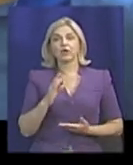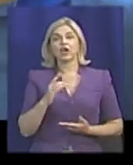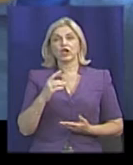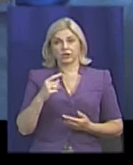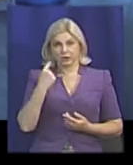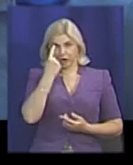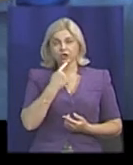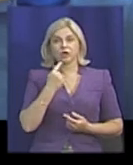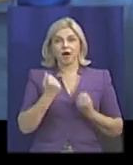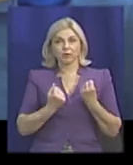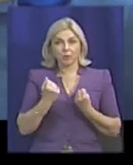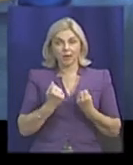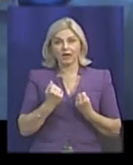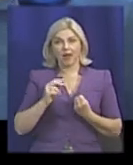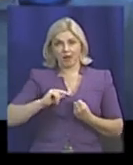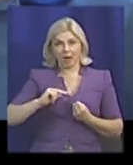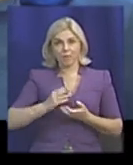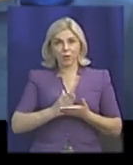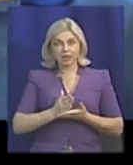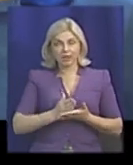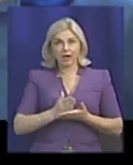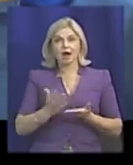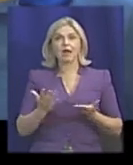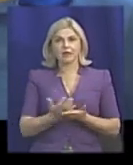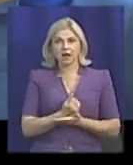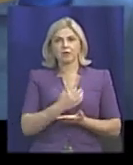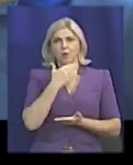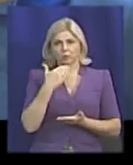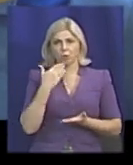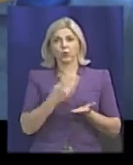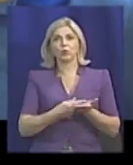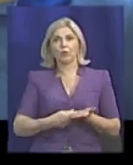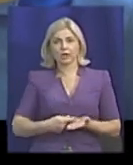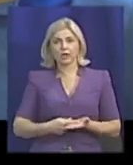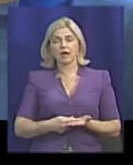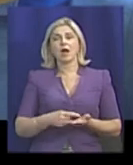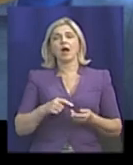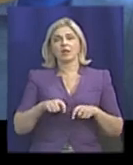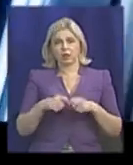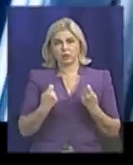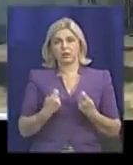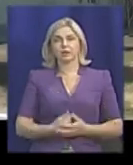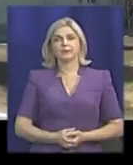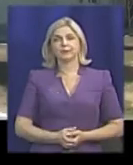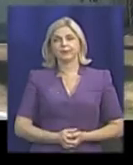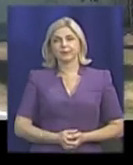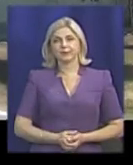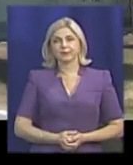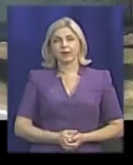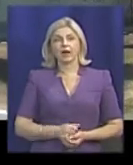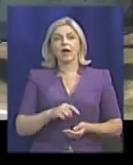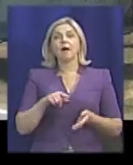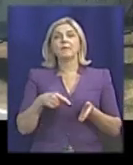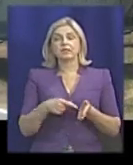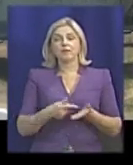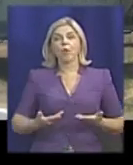автомобілі чиновника віднайдено численні підтвердження протиправної діяльності. Міське